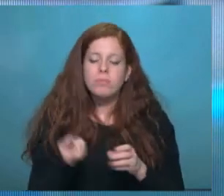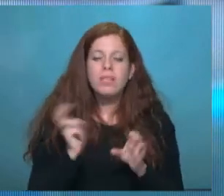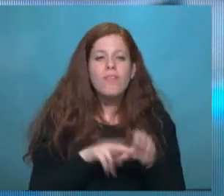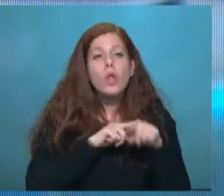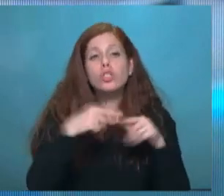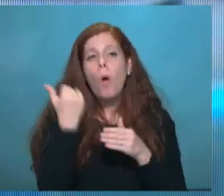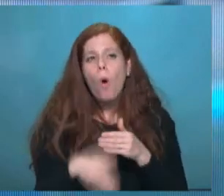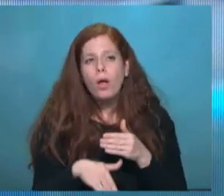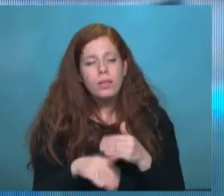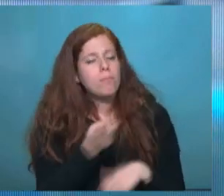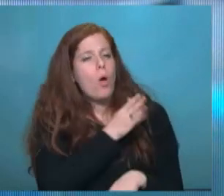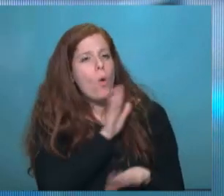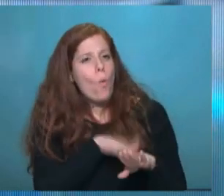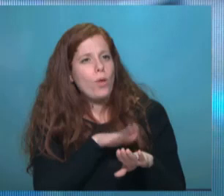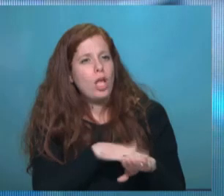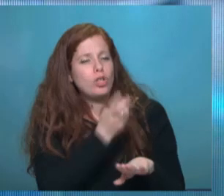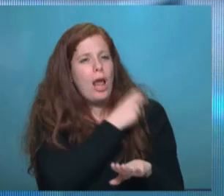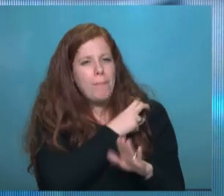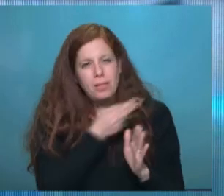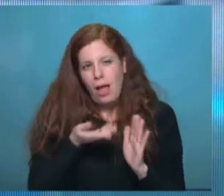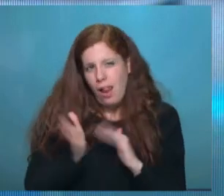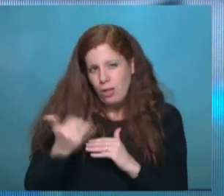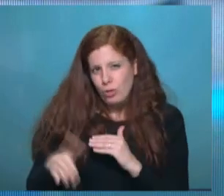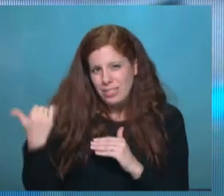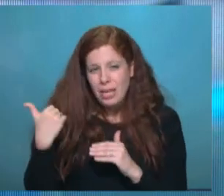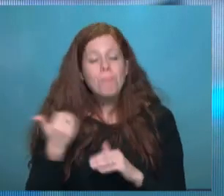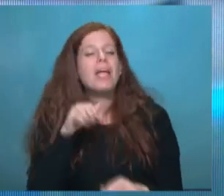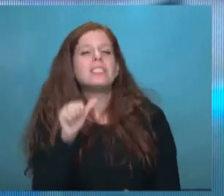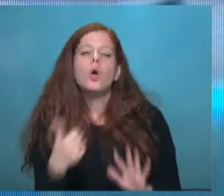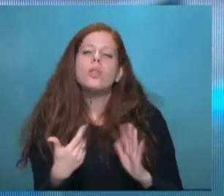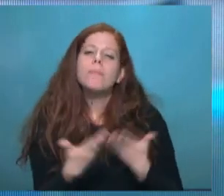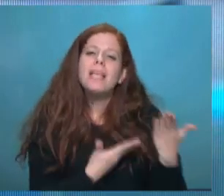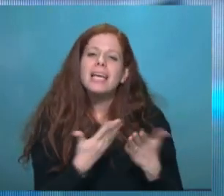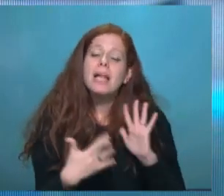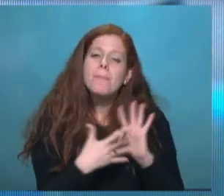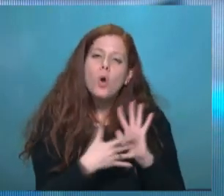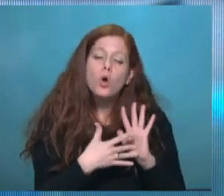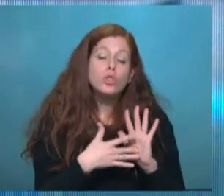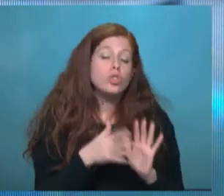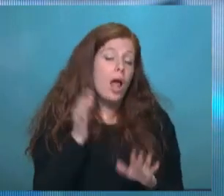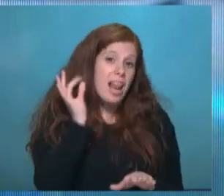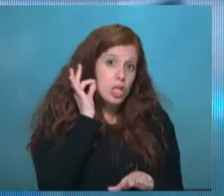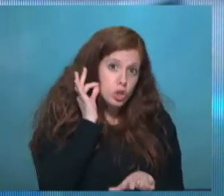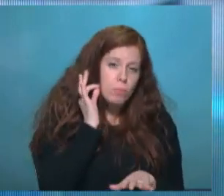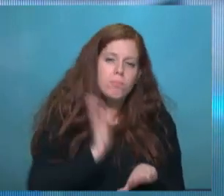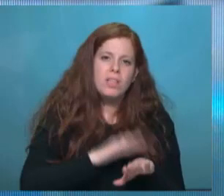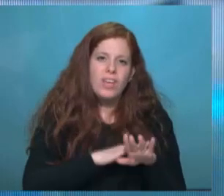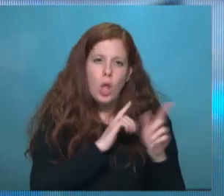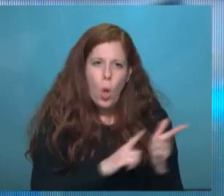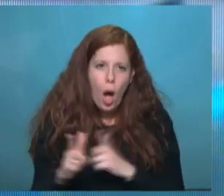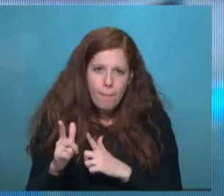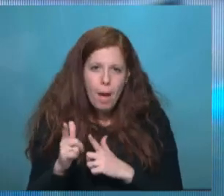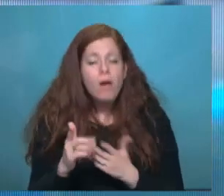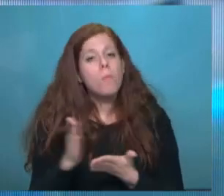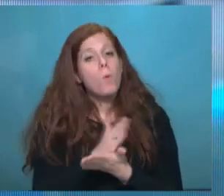של הרמטכ"ל היוצא. בין היתר מתייחס שם אייזנקוט לביקורת שנשמעה על נשים בתפקידי לוחמה, מוכנות צבא היבשה